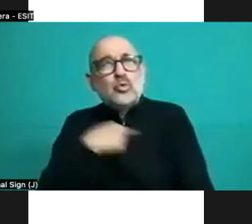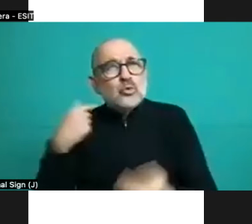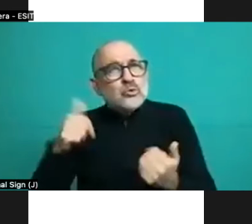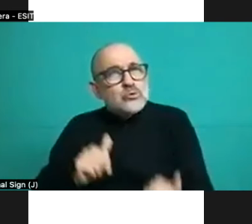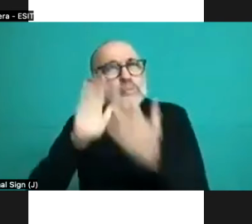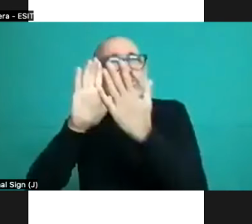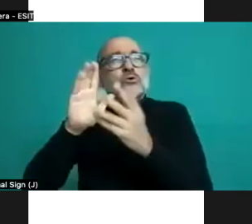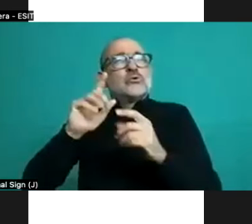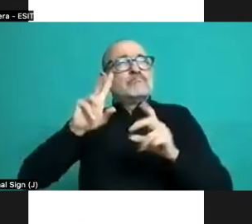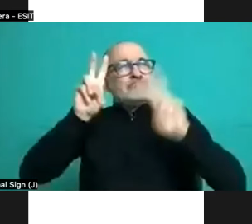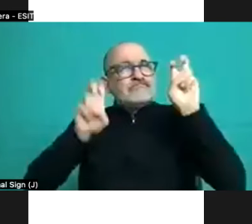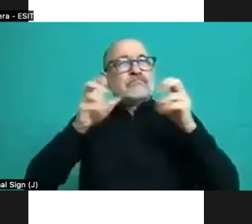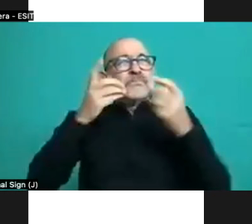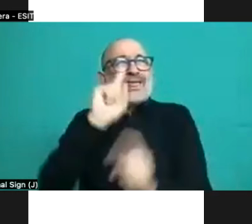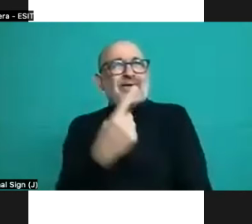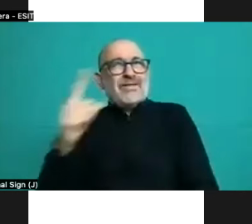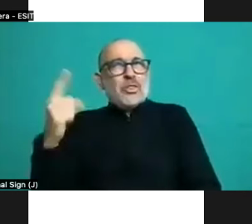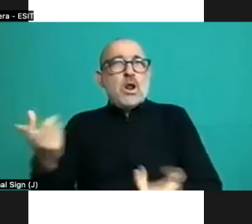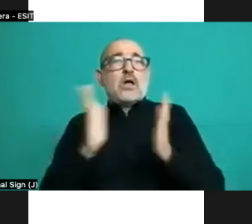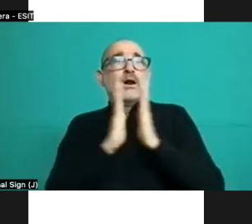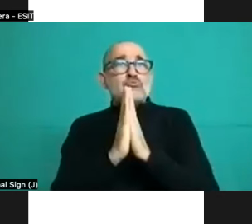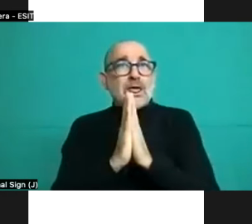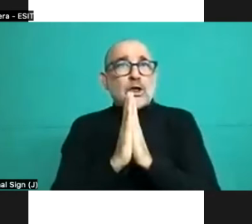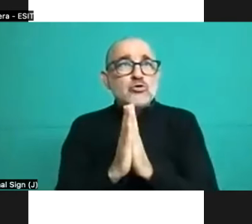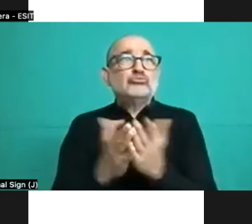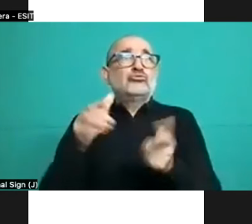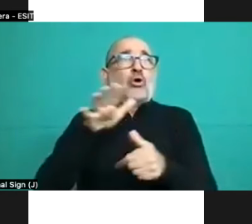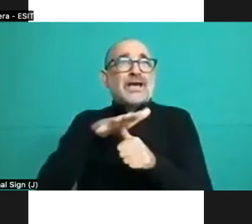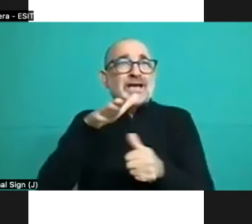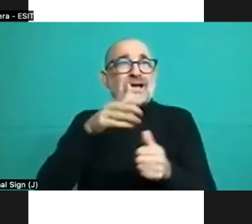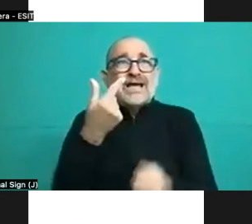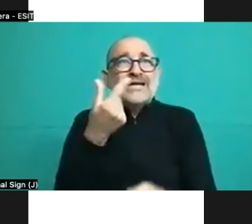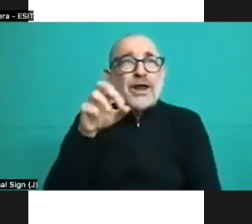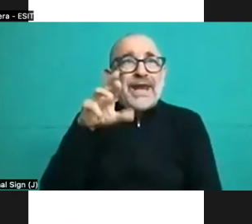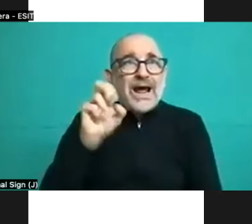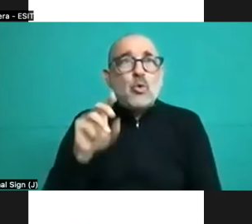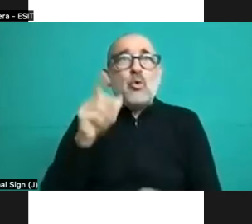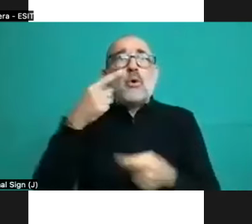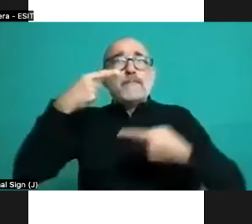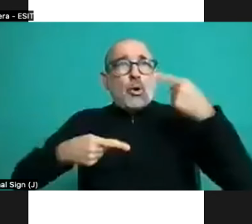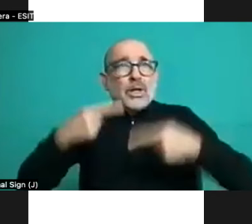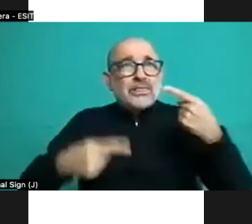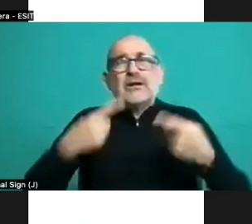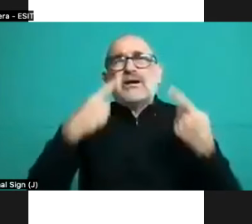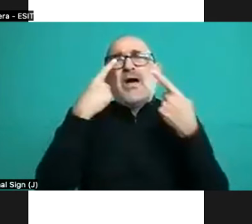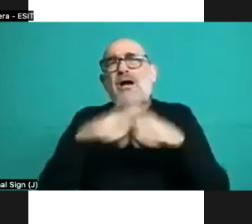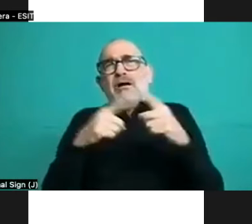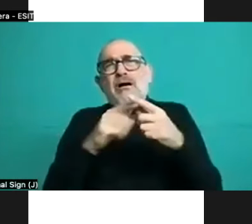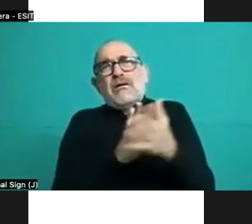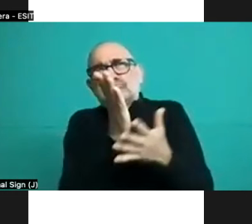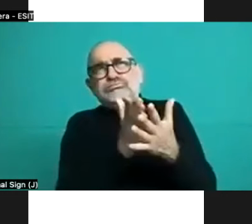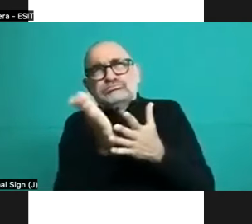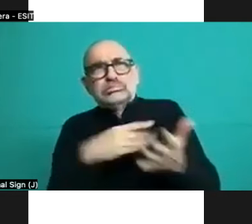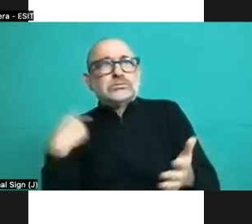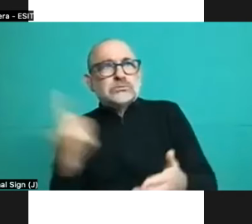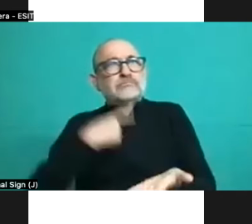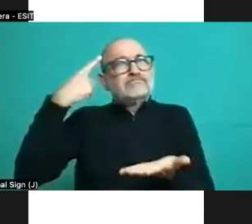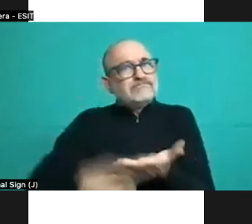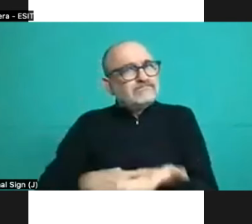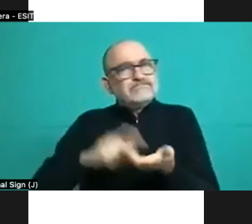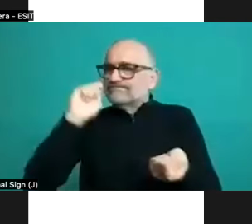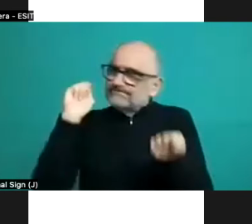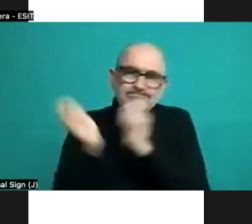Donc, il faut supprimer ces obstacles-là pour améliorer la qualité des soins. Autrement, on peut avoir des résultats catastrophiques. La voix des